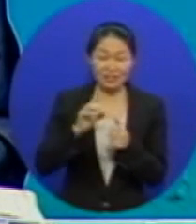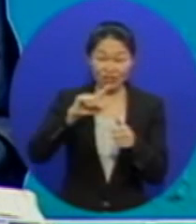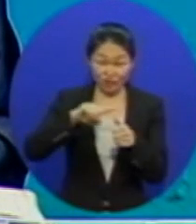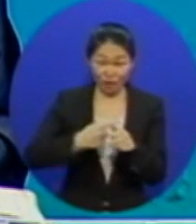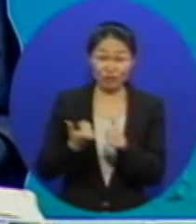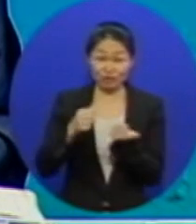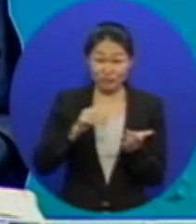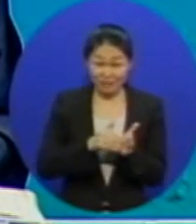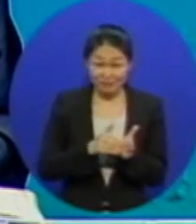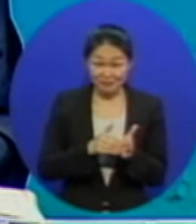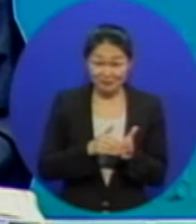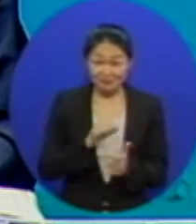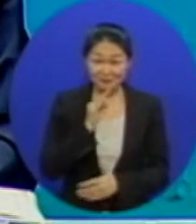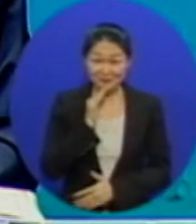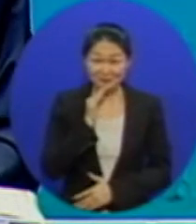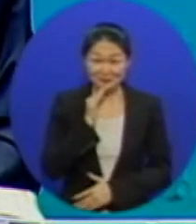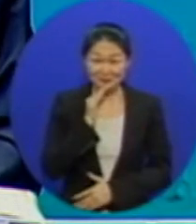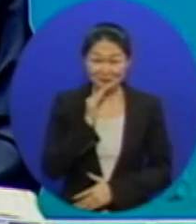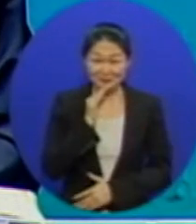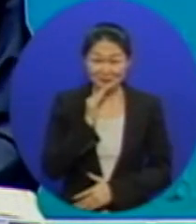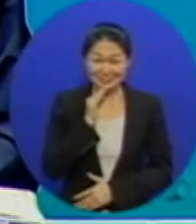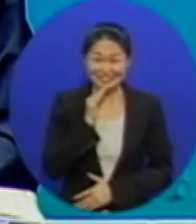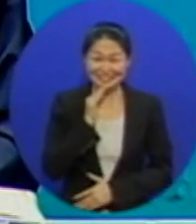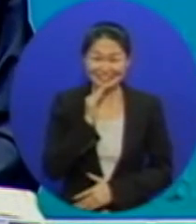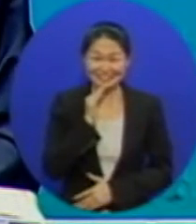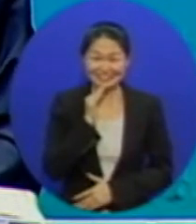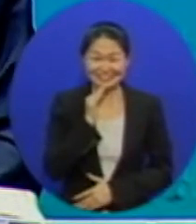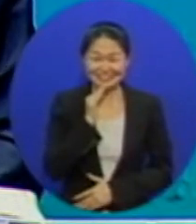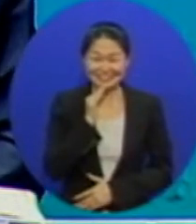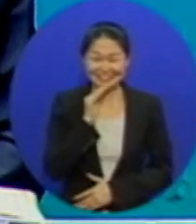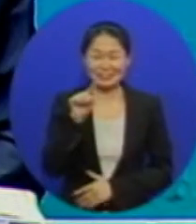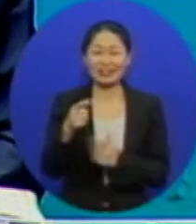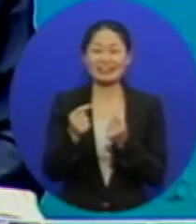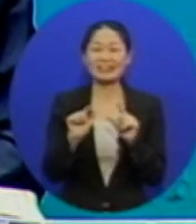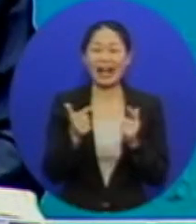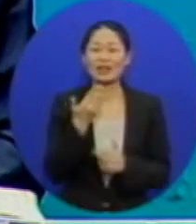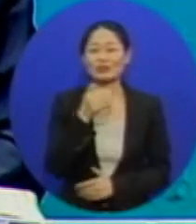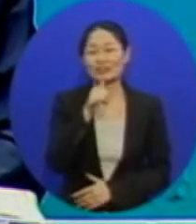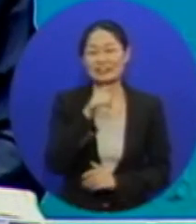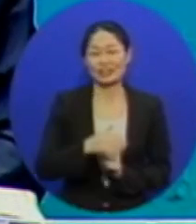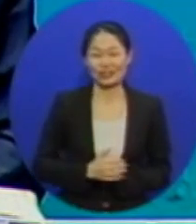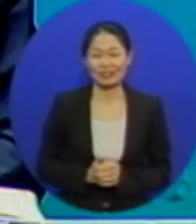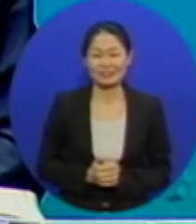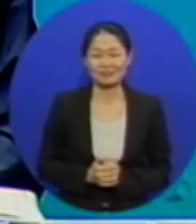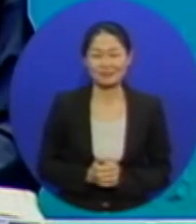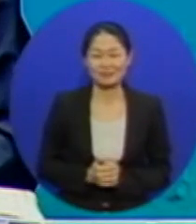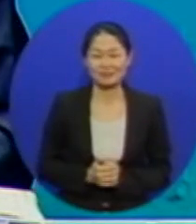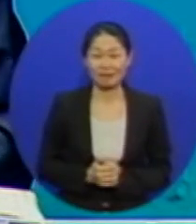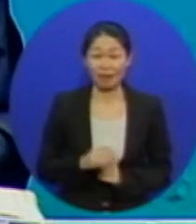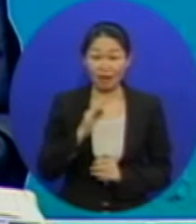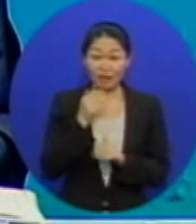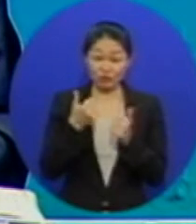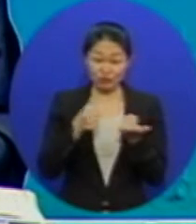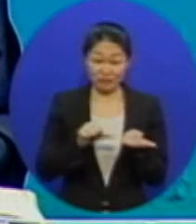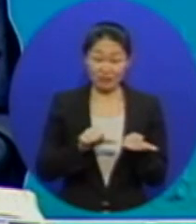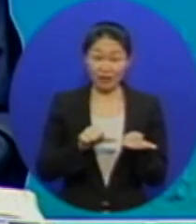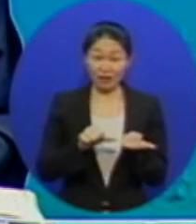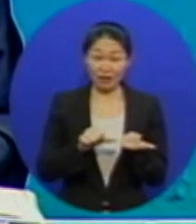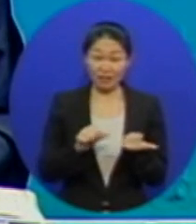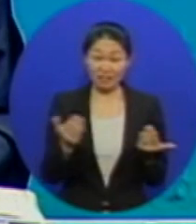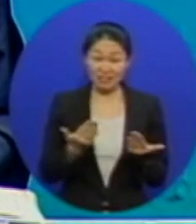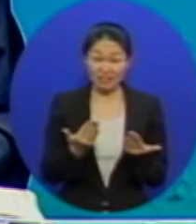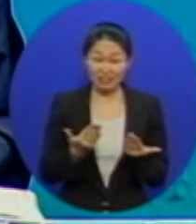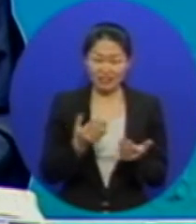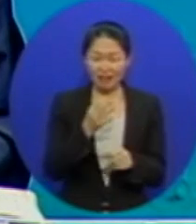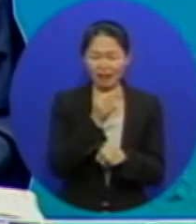찌 그러지 않을 수도 있죠 죽는 나는게 그렇게 간단하지